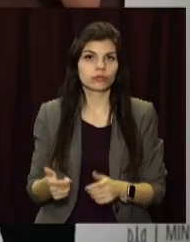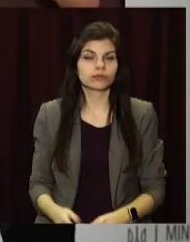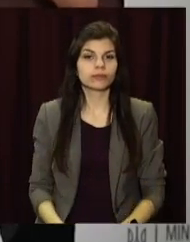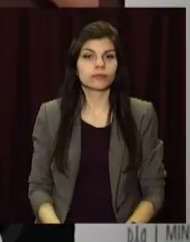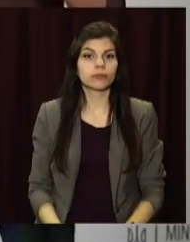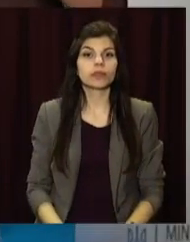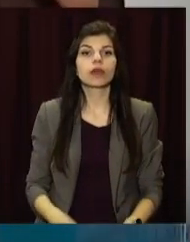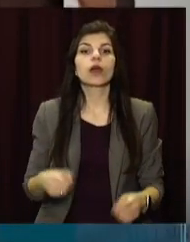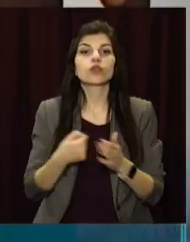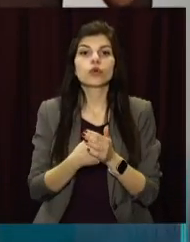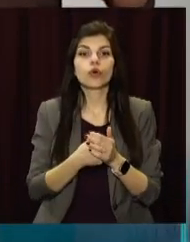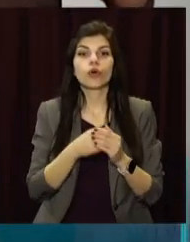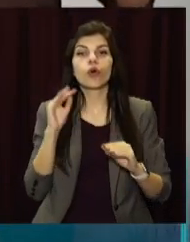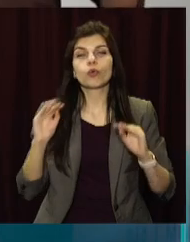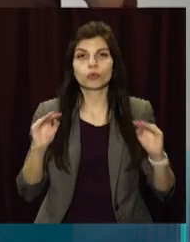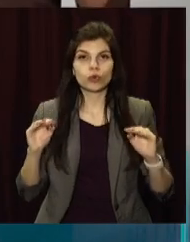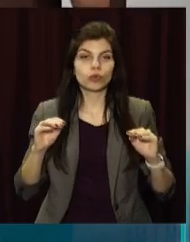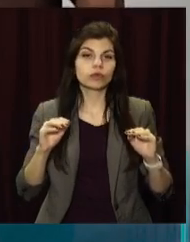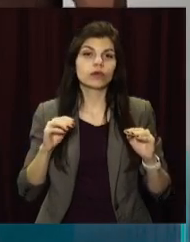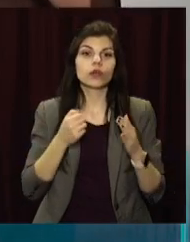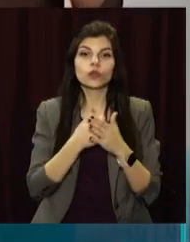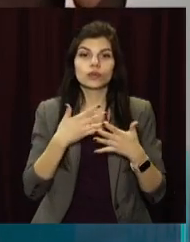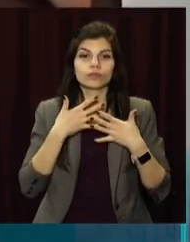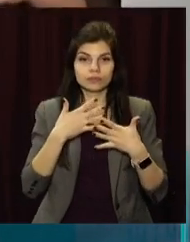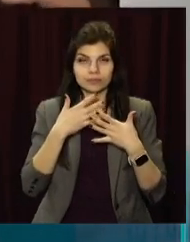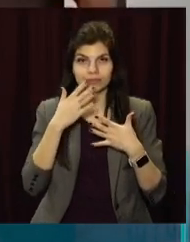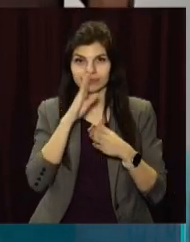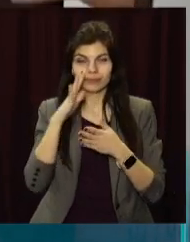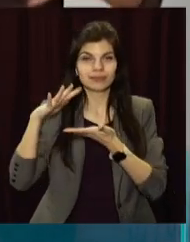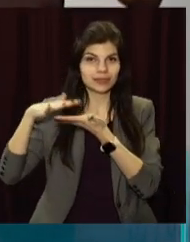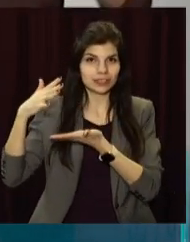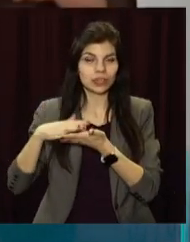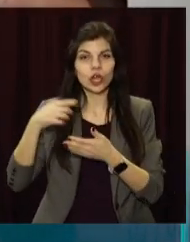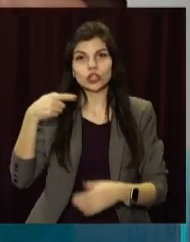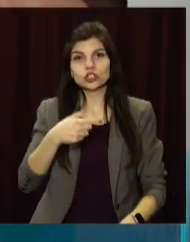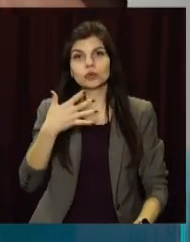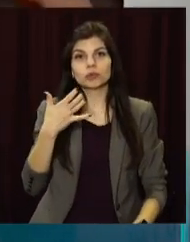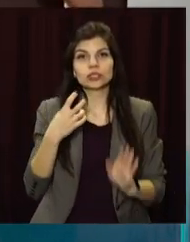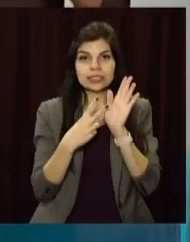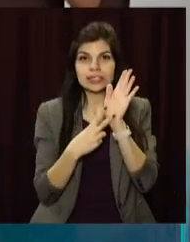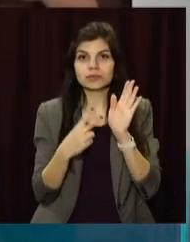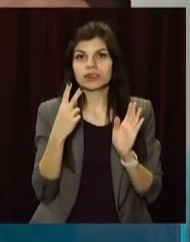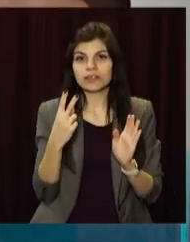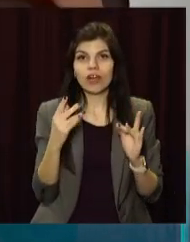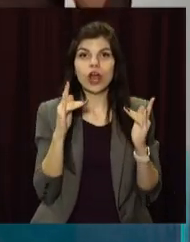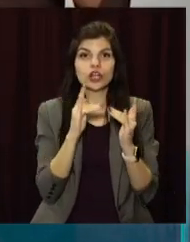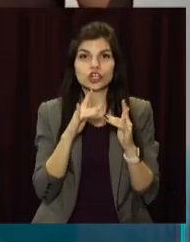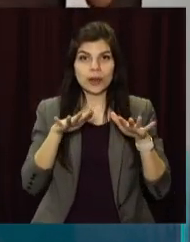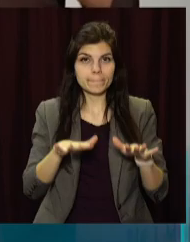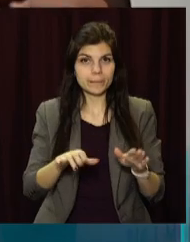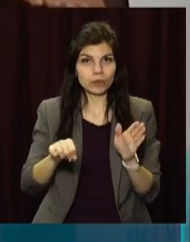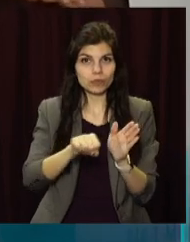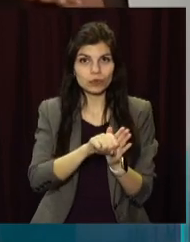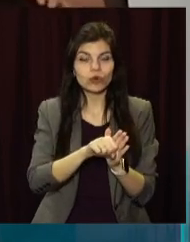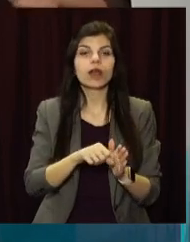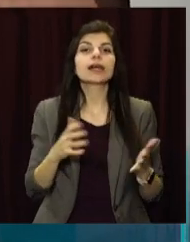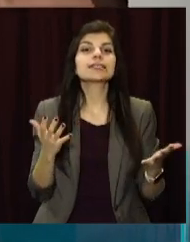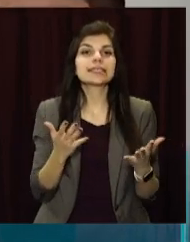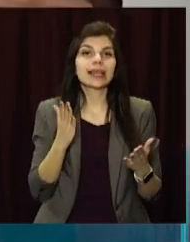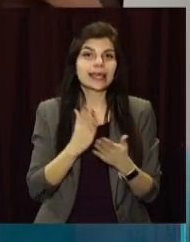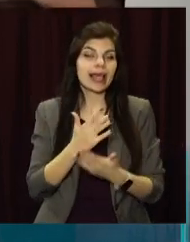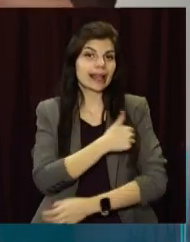Одеській, Хмельницькій областях та столиці. Напруженою залишається ситуація і в Івано-Франківській області. Тому уряд виділив